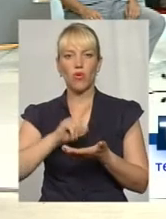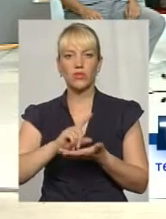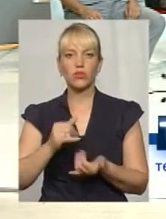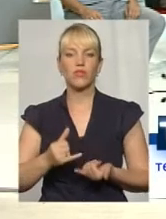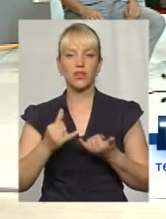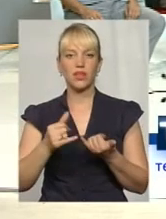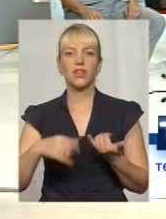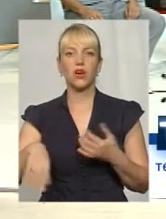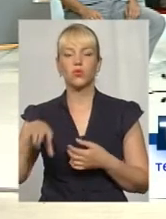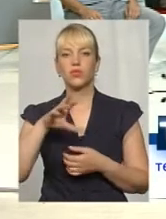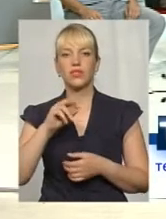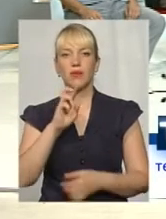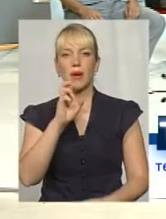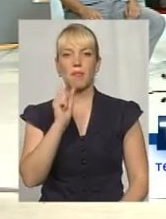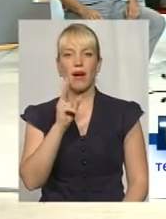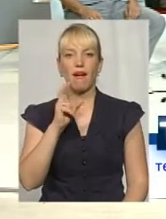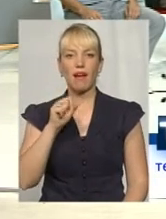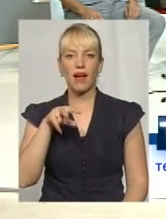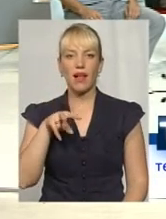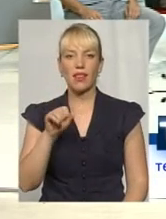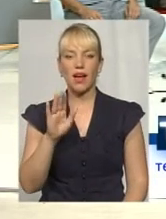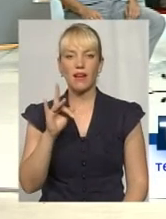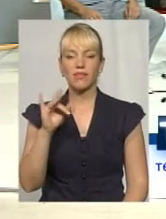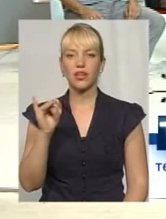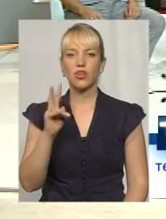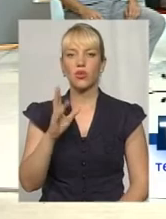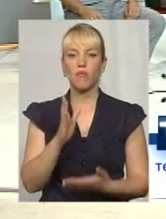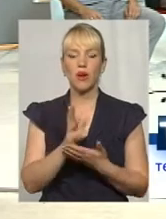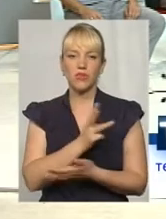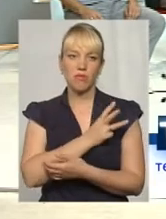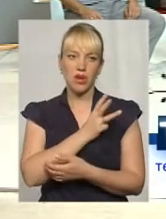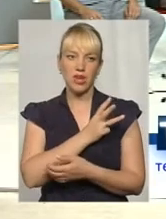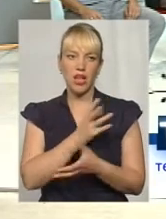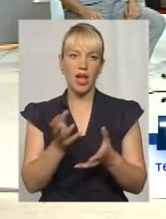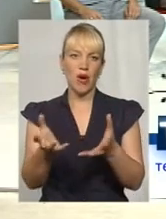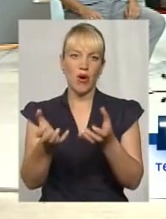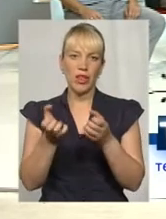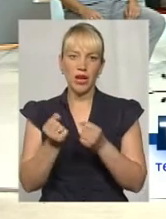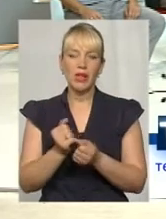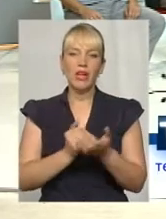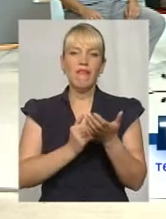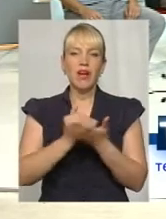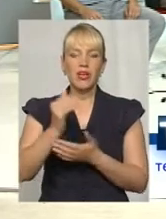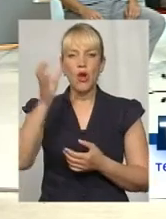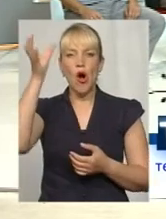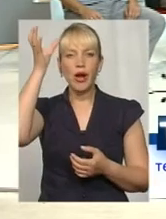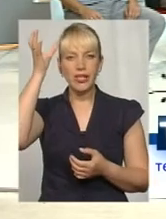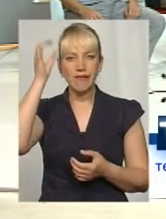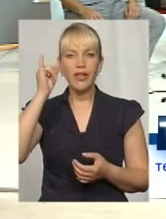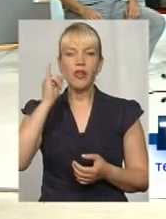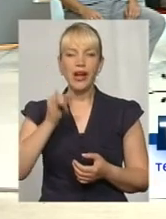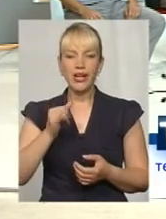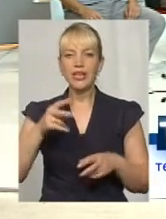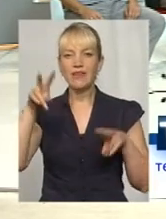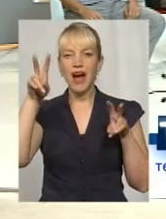усіх бакалаврів, які мають бажання отримати вищу освіту і звання